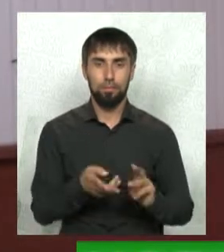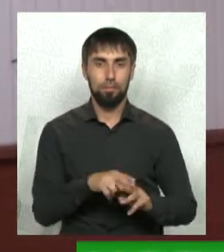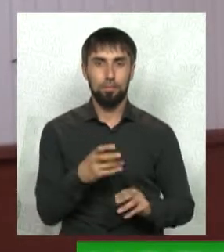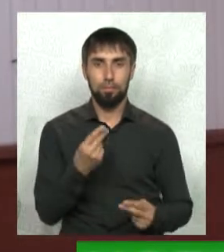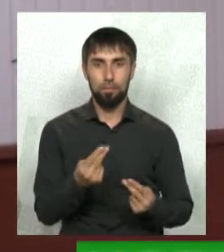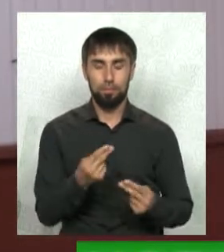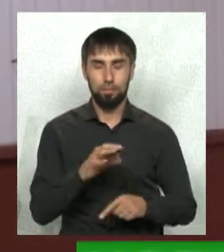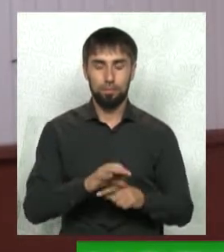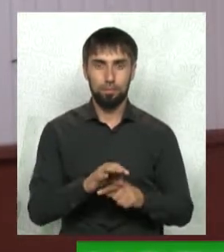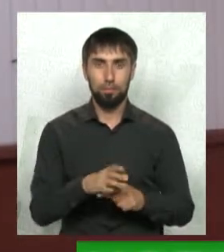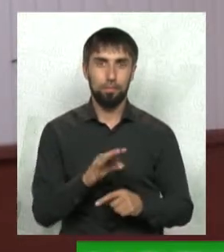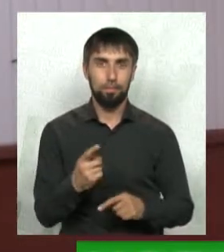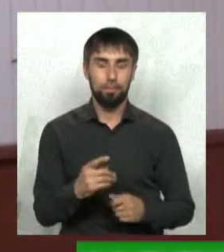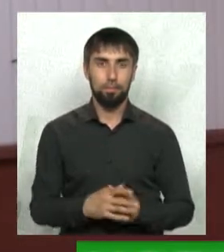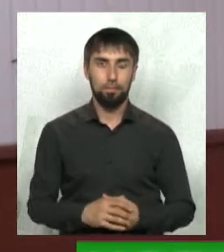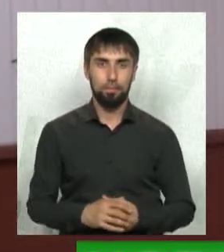шуточная болезнь, во-первых.